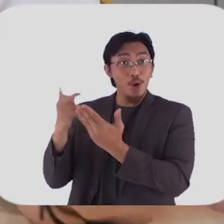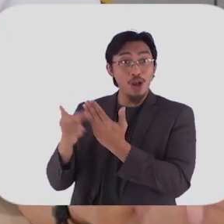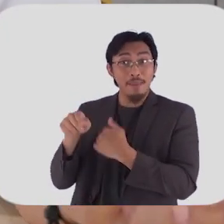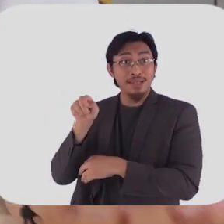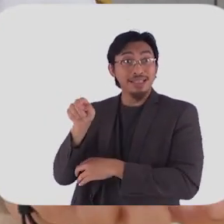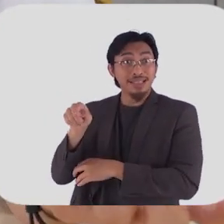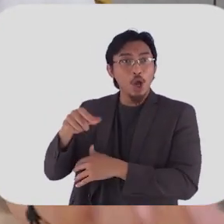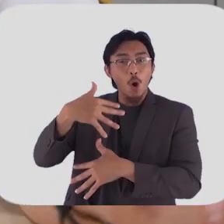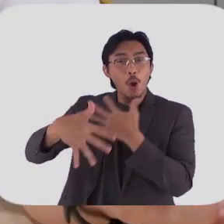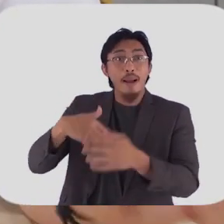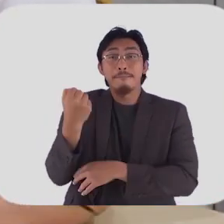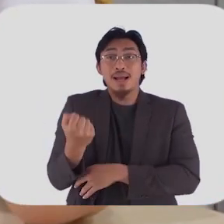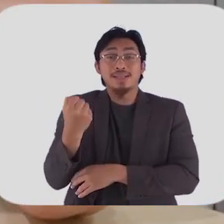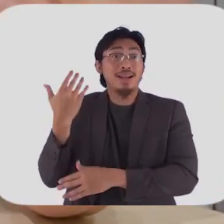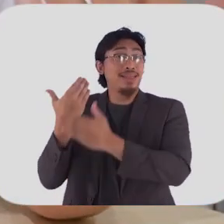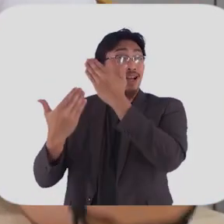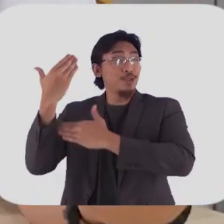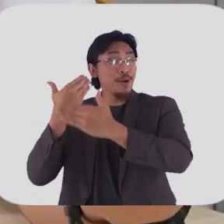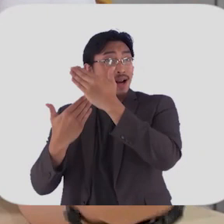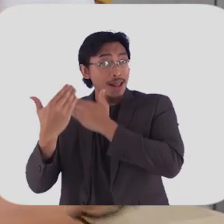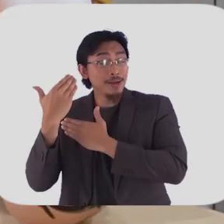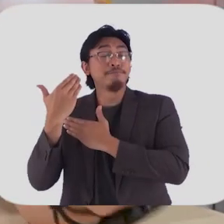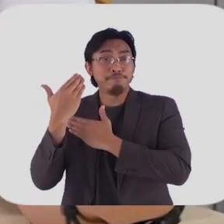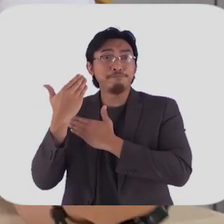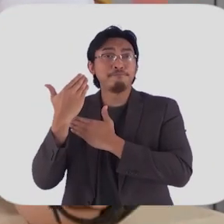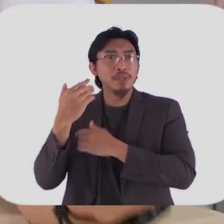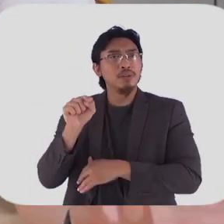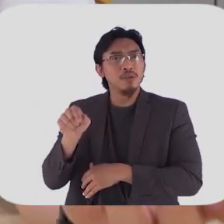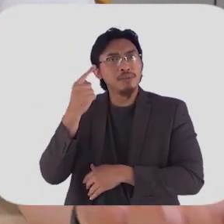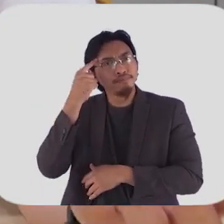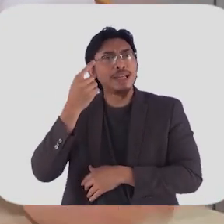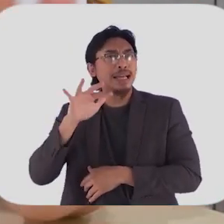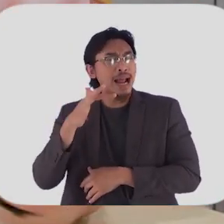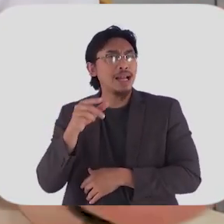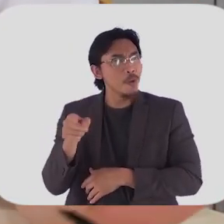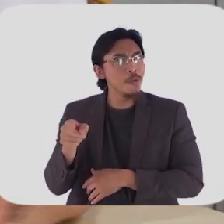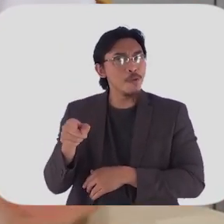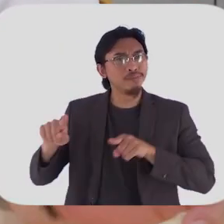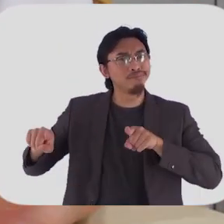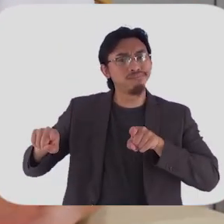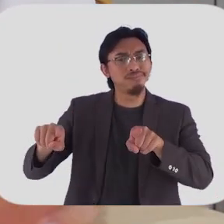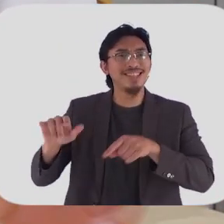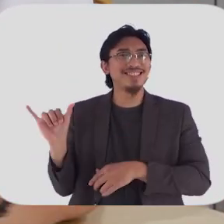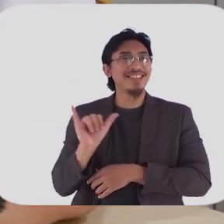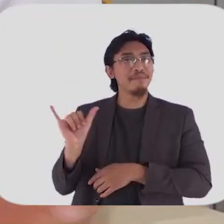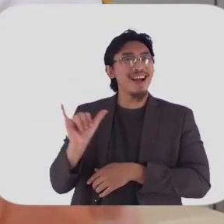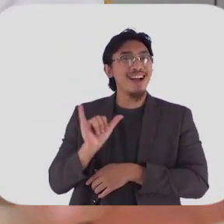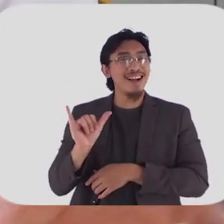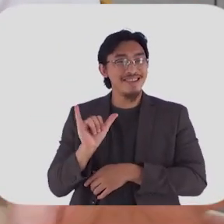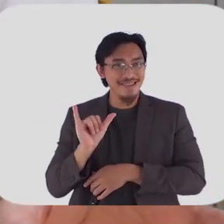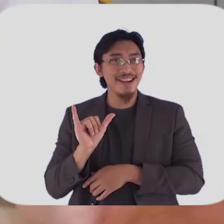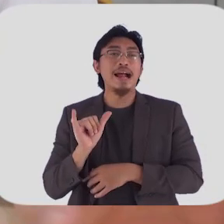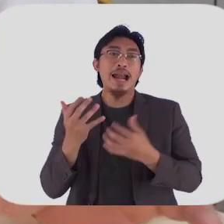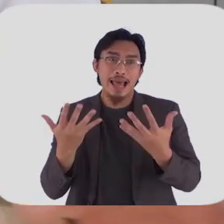UNDP ini, di mana program prototyping untuk pengelolaan pasar tradisional ini kira-kira ini sangat